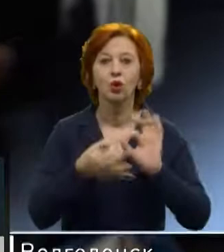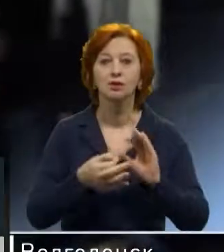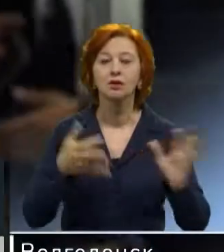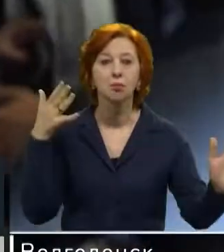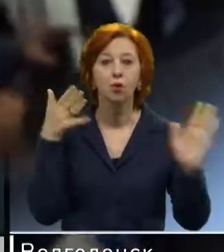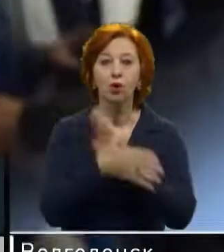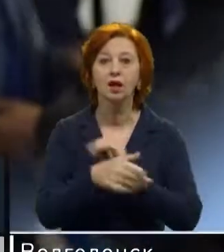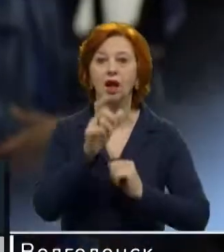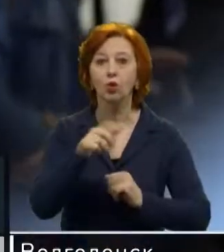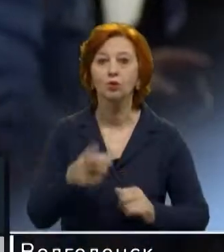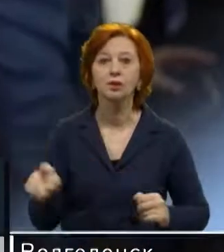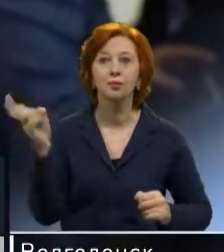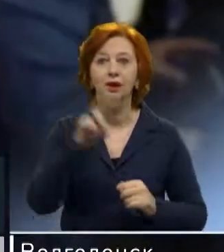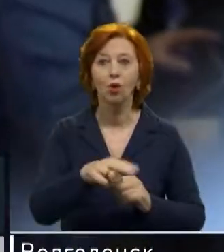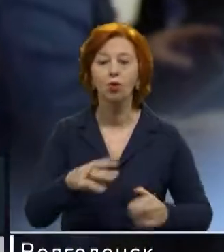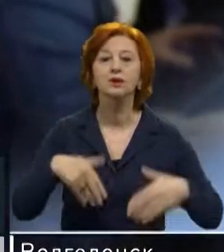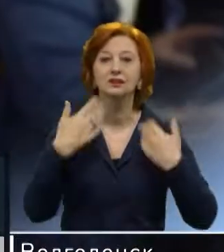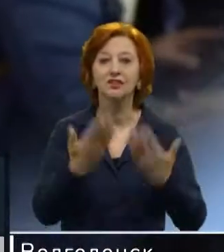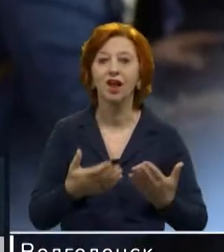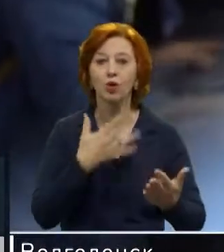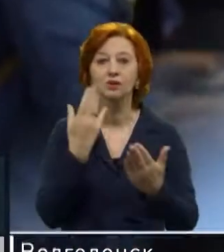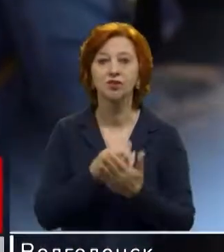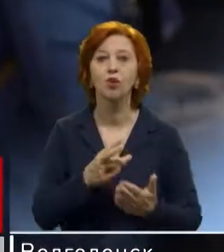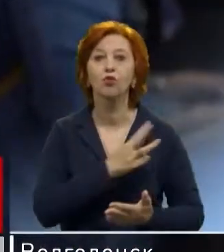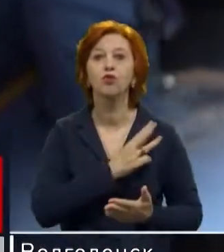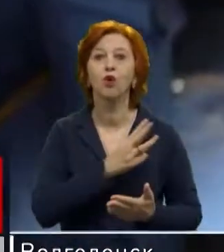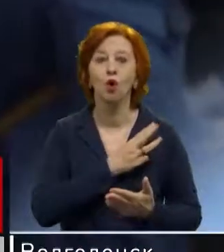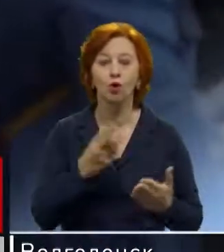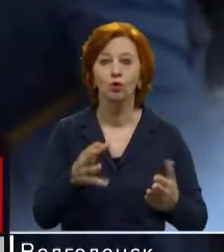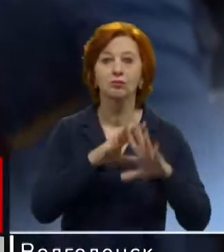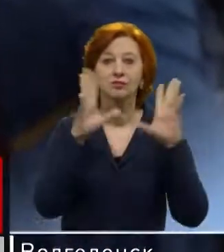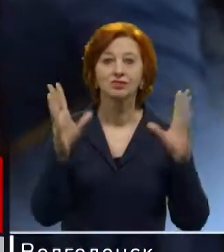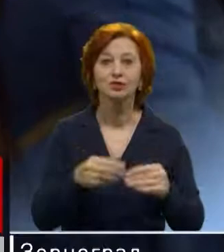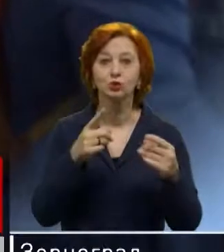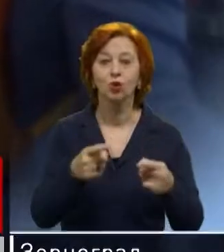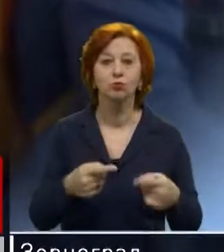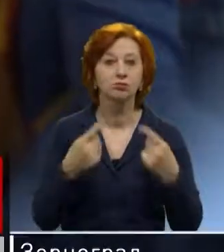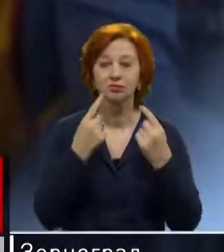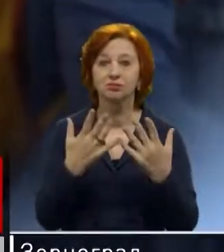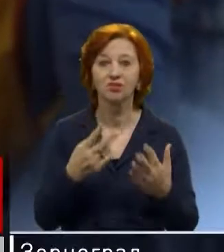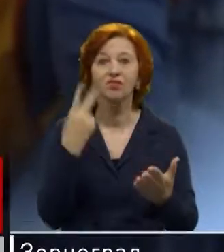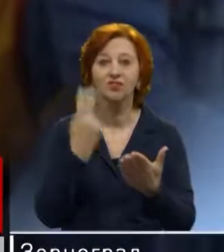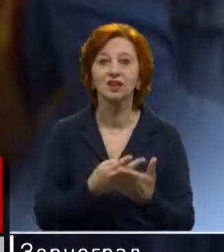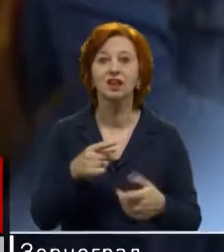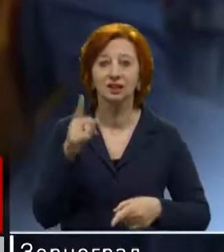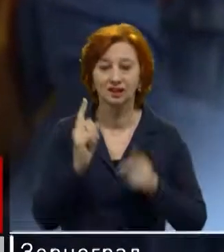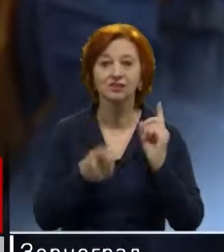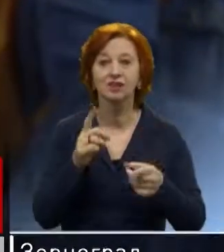Люди приходят и изъявляют свою волю, нацелены на мирное урегулирование. Голосование организовано достаточно